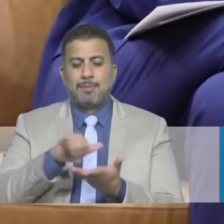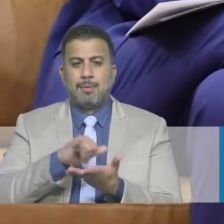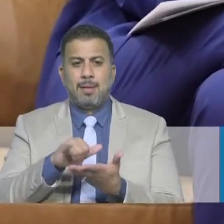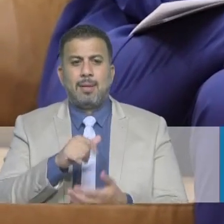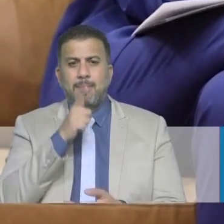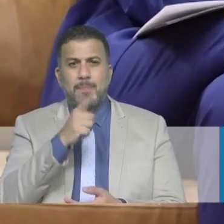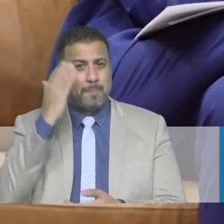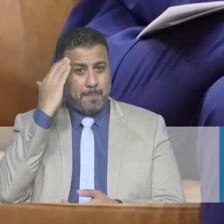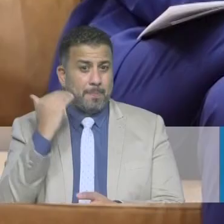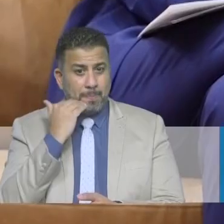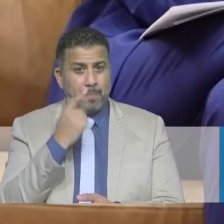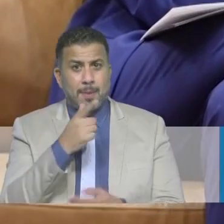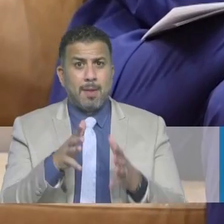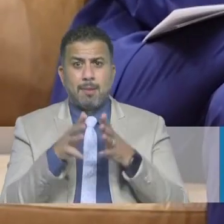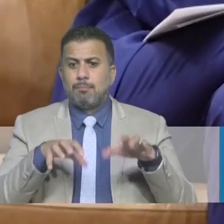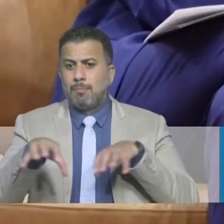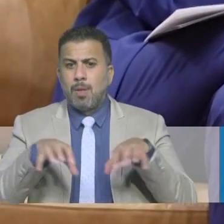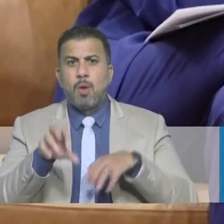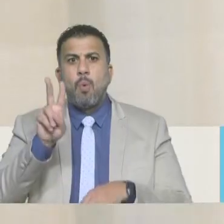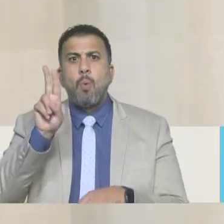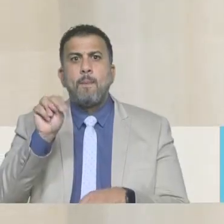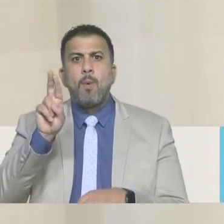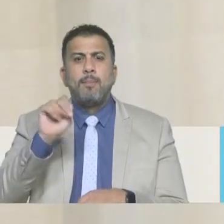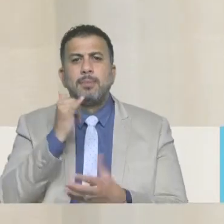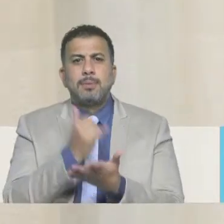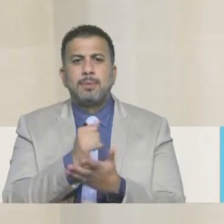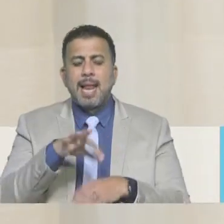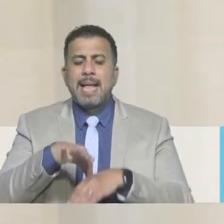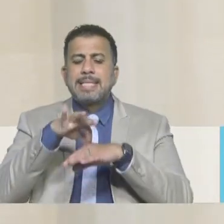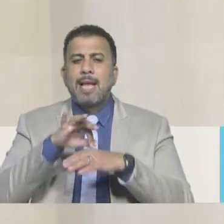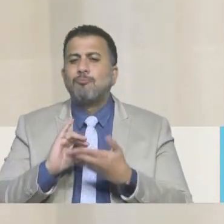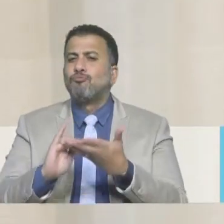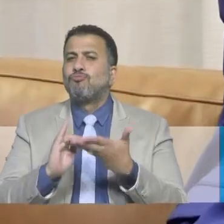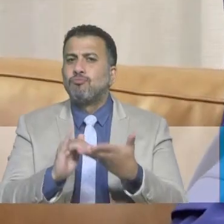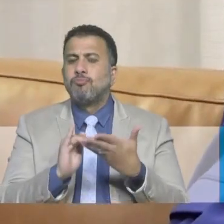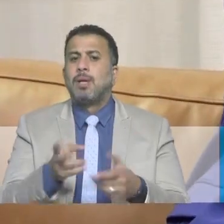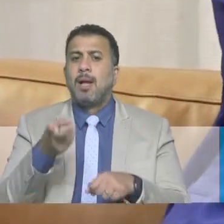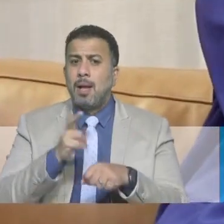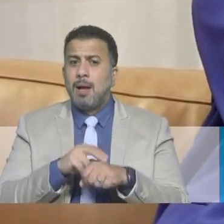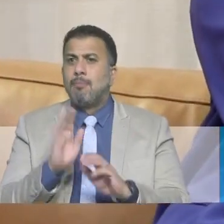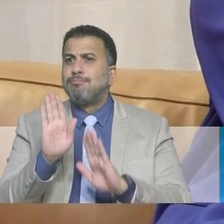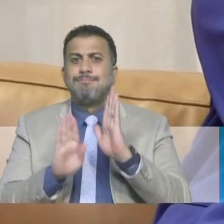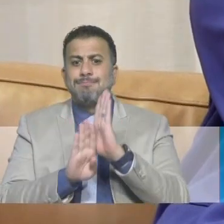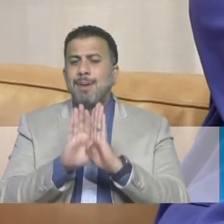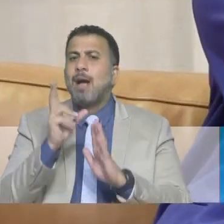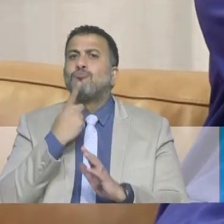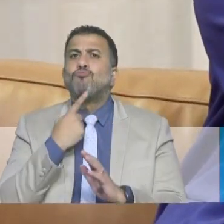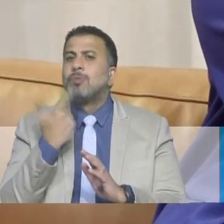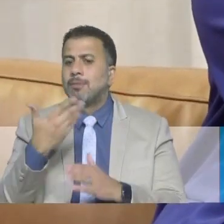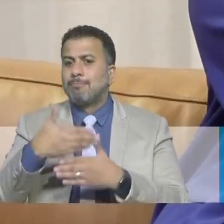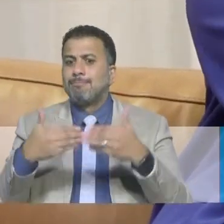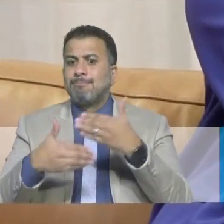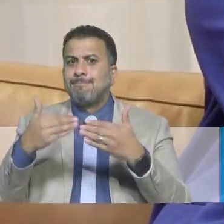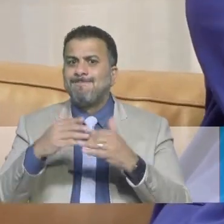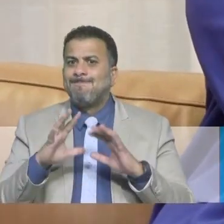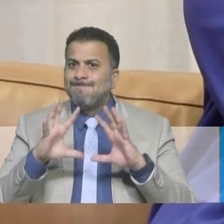سعاده سجرت كاك كبيره منسقي الامم المتحده للشؤون الانسانيه وا الاعمار في غزه وبحثت